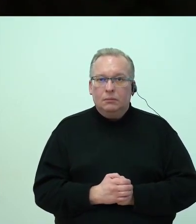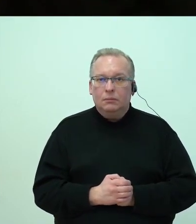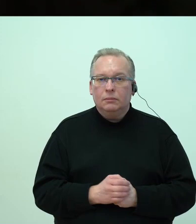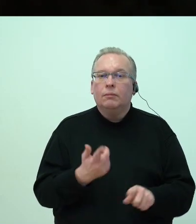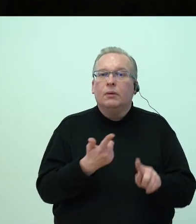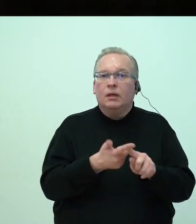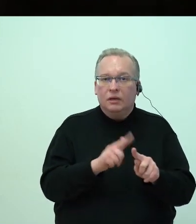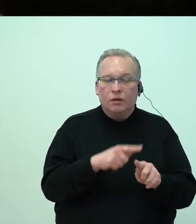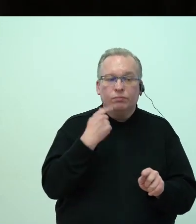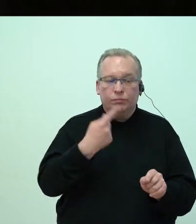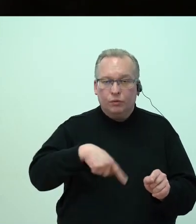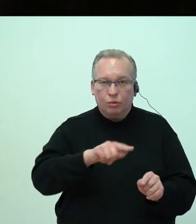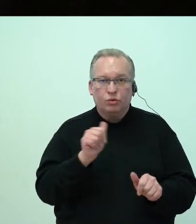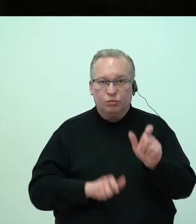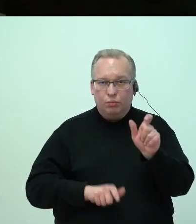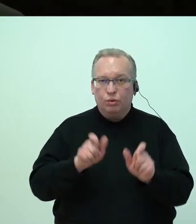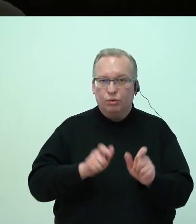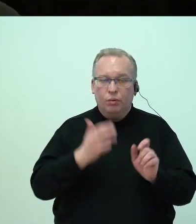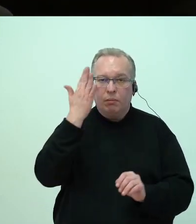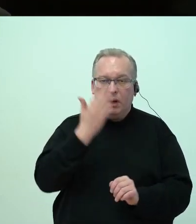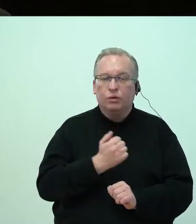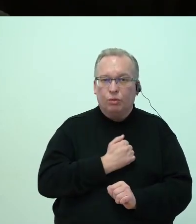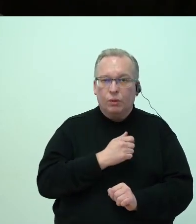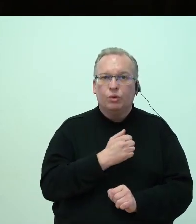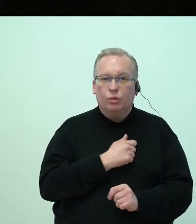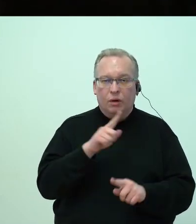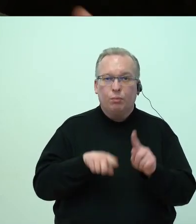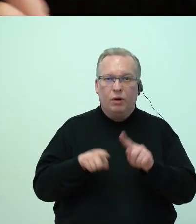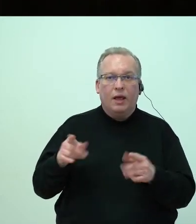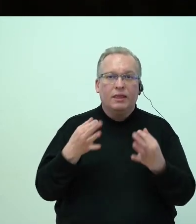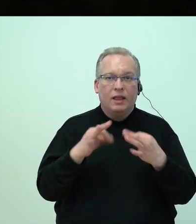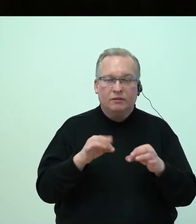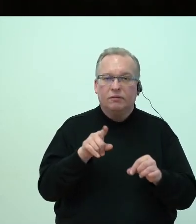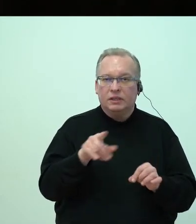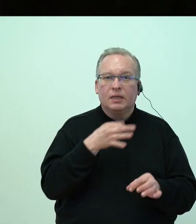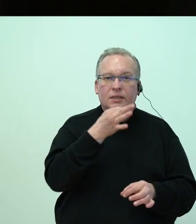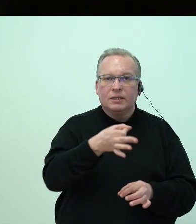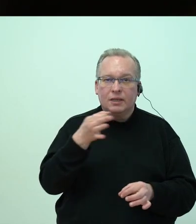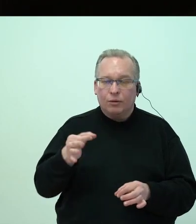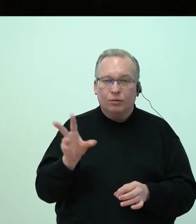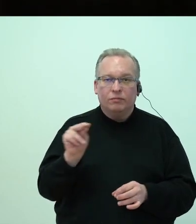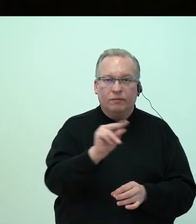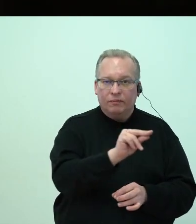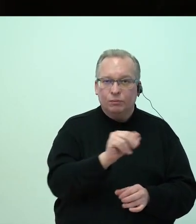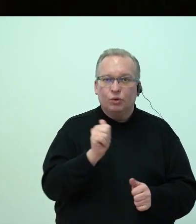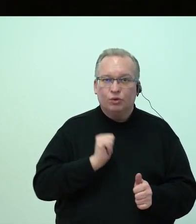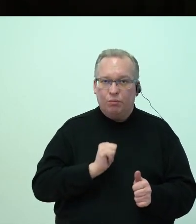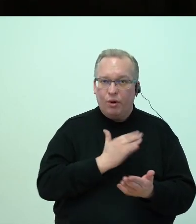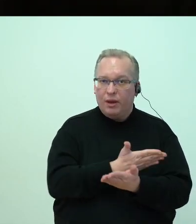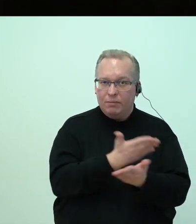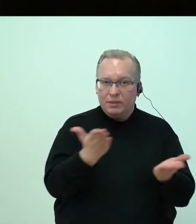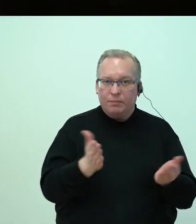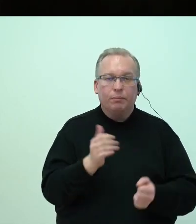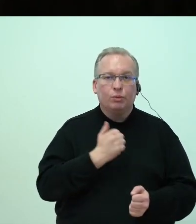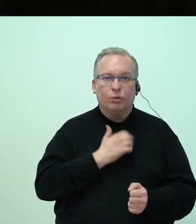Ir daug žmonių mano, kad politikas turi turėti daugiau laisvių, nes jis kalba žmonėms. Bet aš manau,